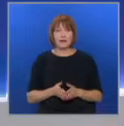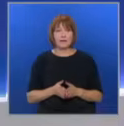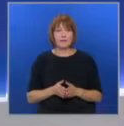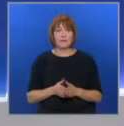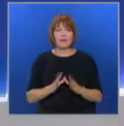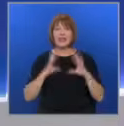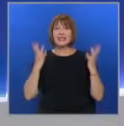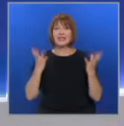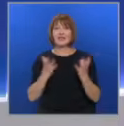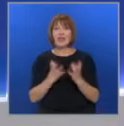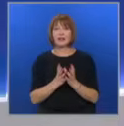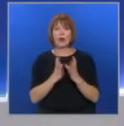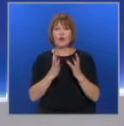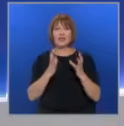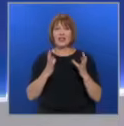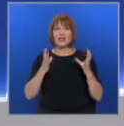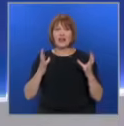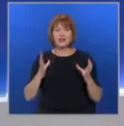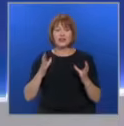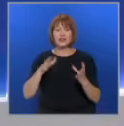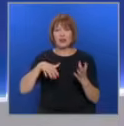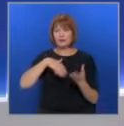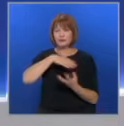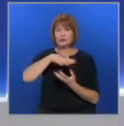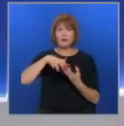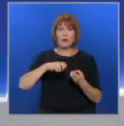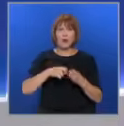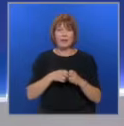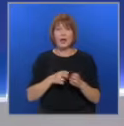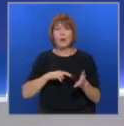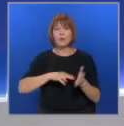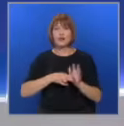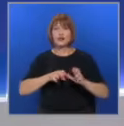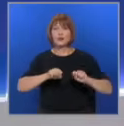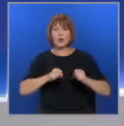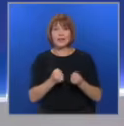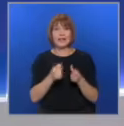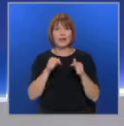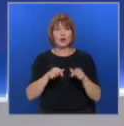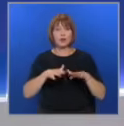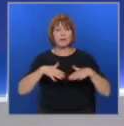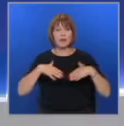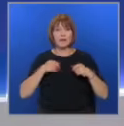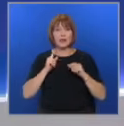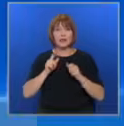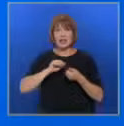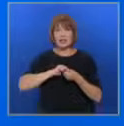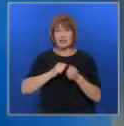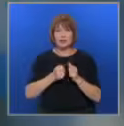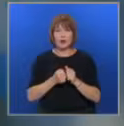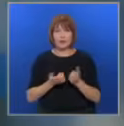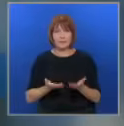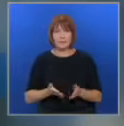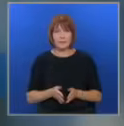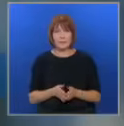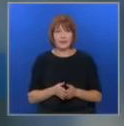Свят на увеличаваща се поляризация и дори политическо насилие. Този парламент трябва да се бори за противоположното.